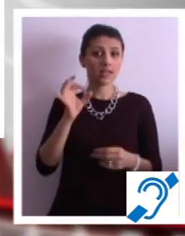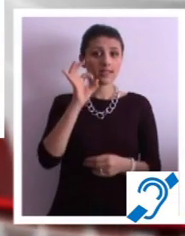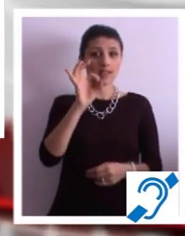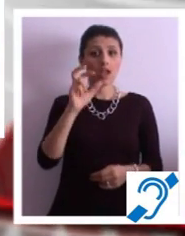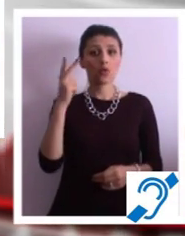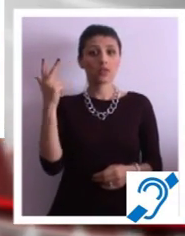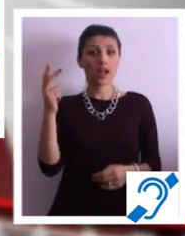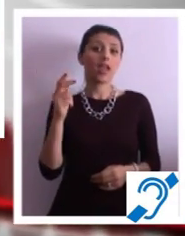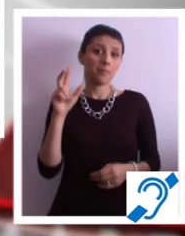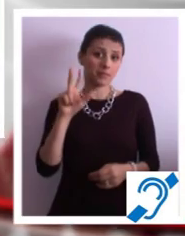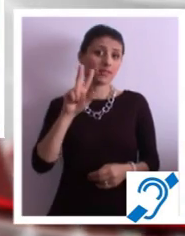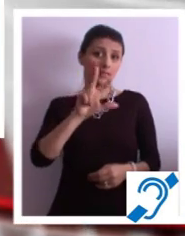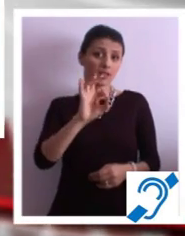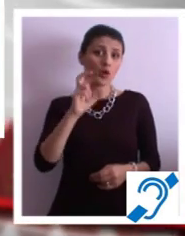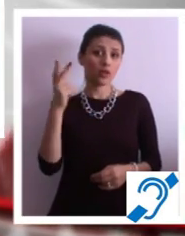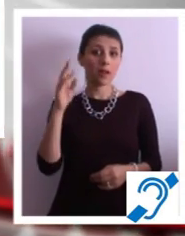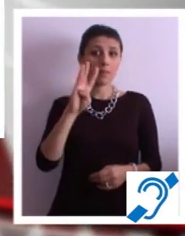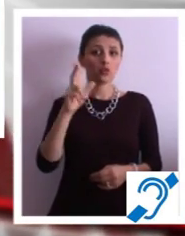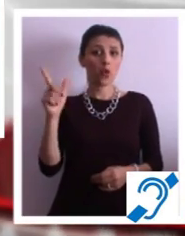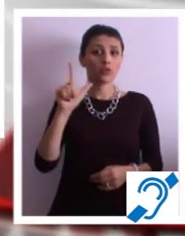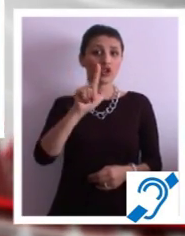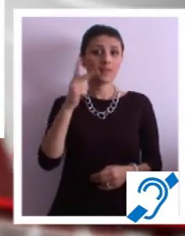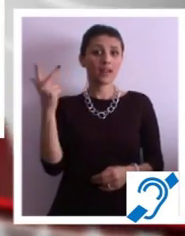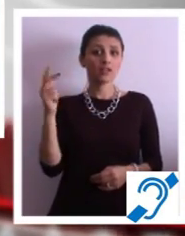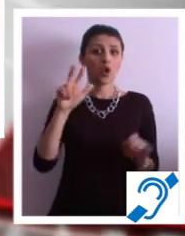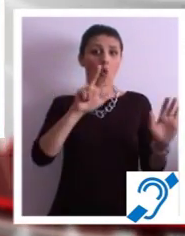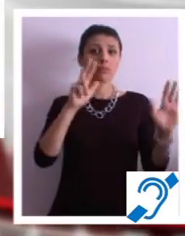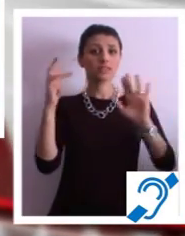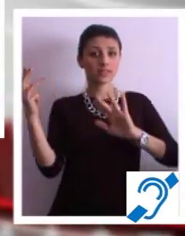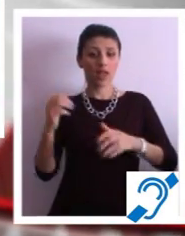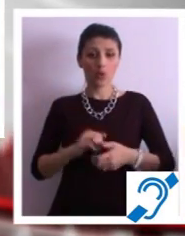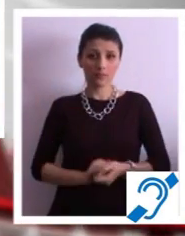nostru www.absoluttv.ro. Pentru a ne semna la evenimente, ne puteți